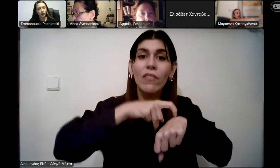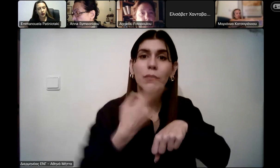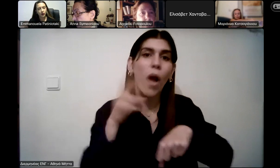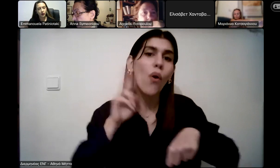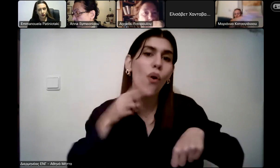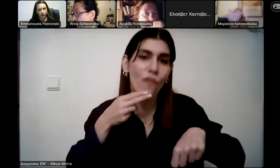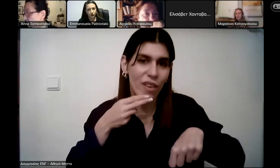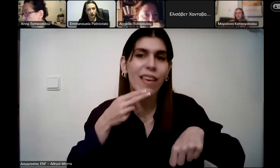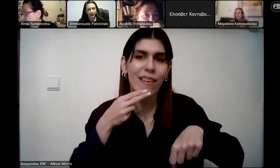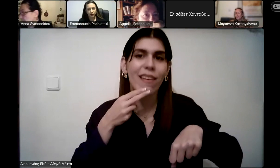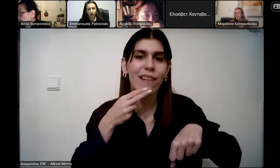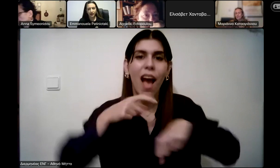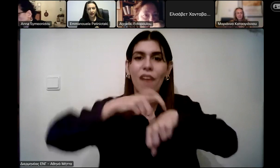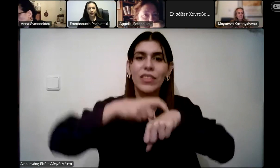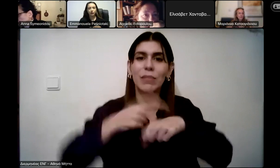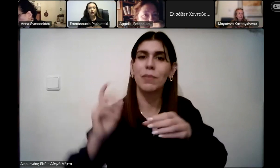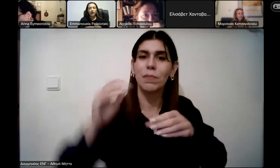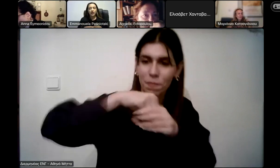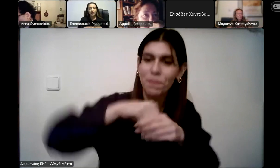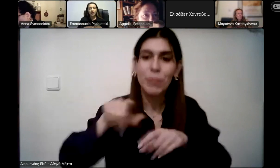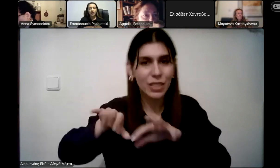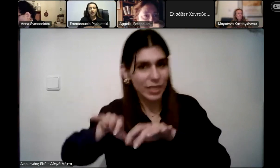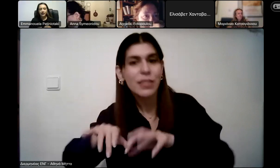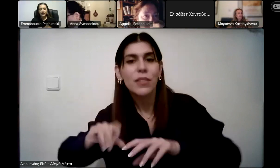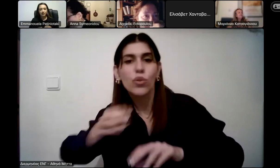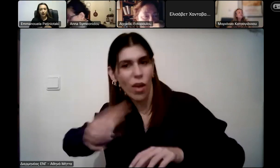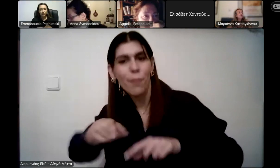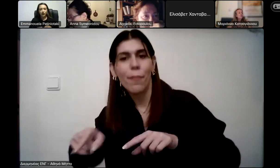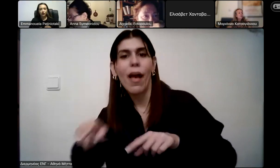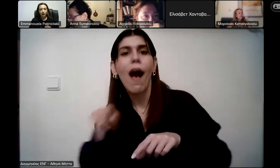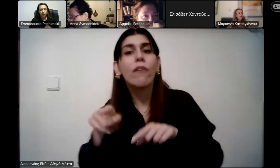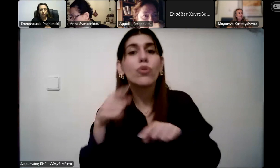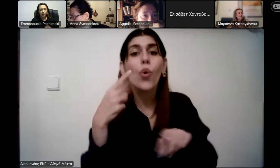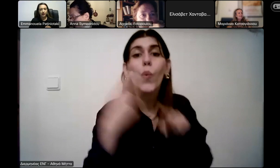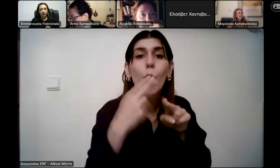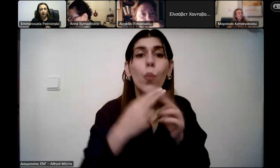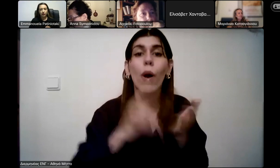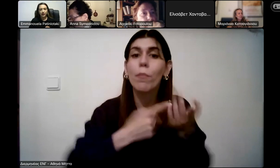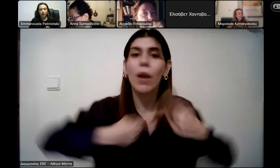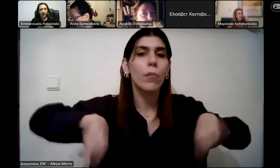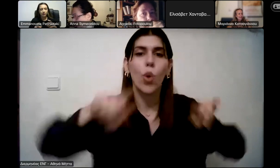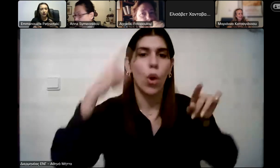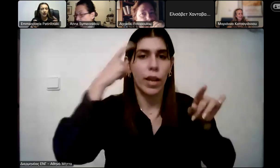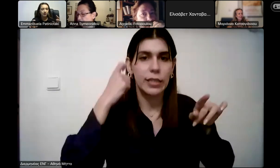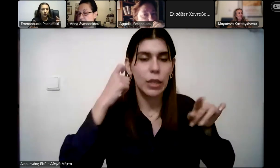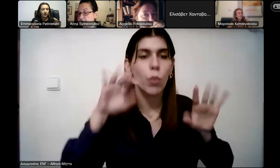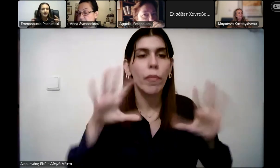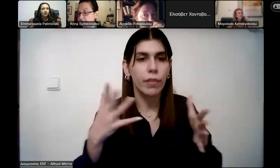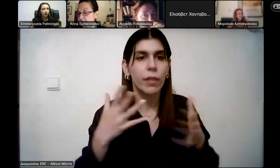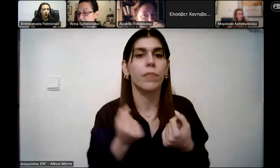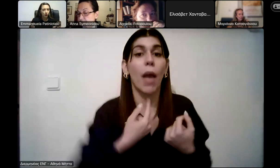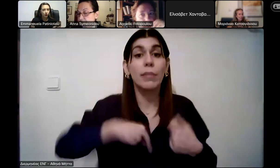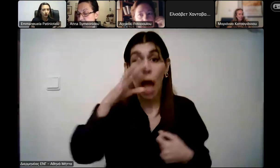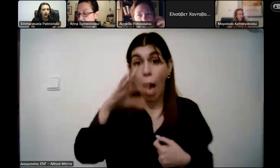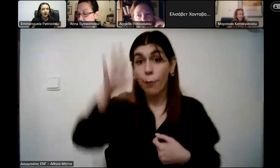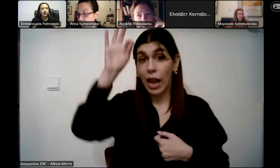στο chat, η Όλγα Ιταλέκου. Είναι σημαντικό να γνωρίσουμε ότι οποιαδήποτε επιλογή